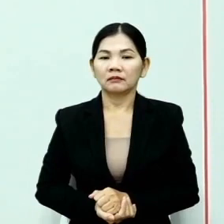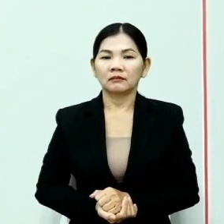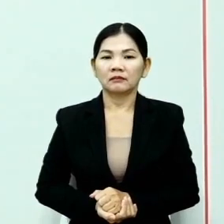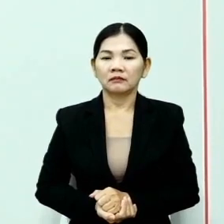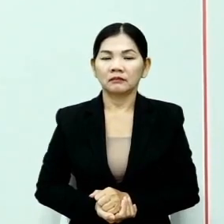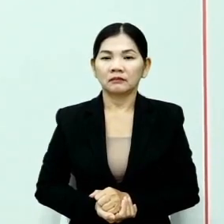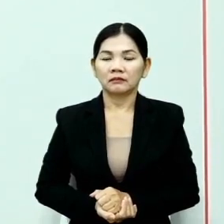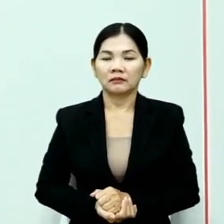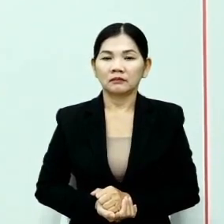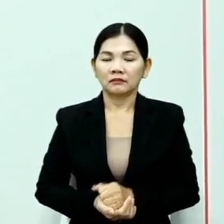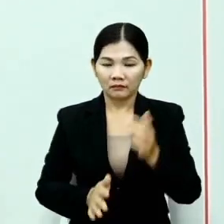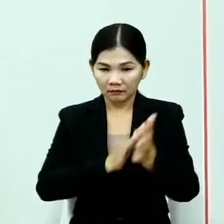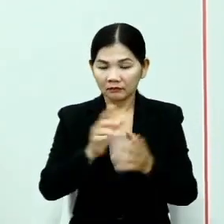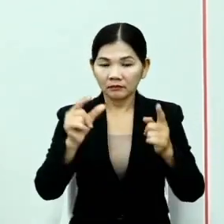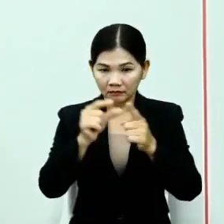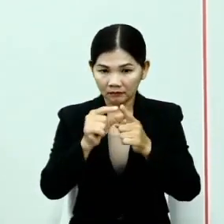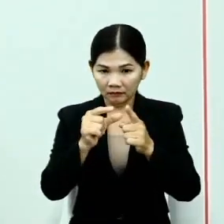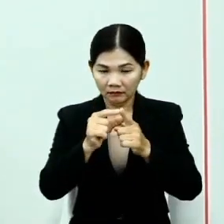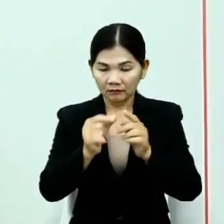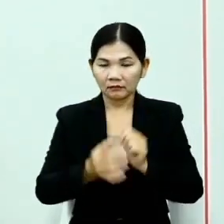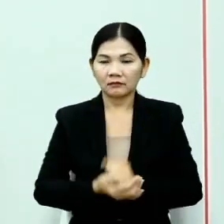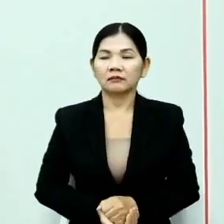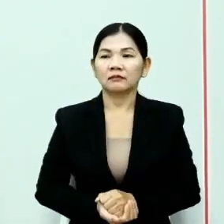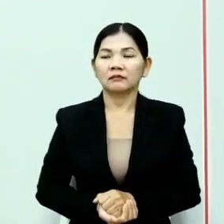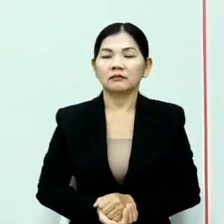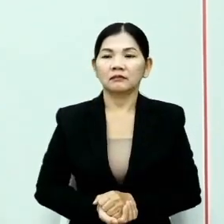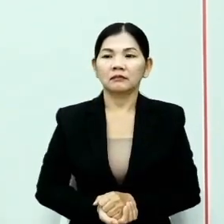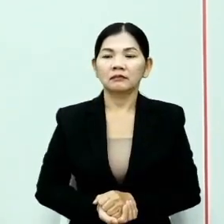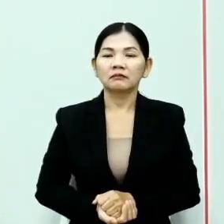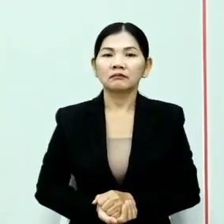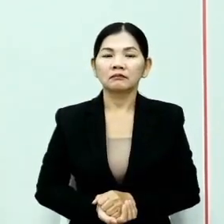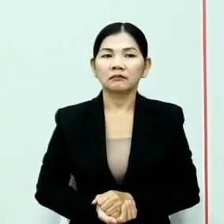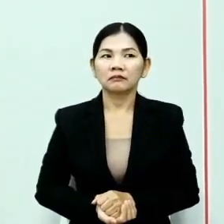ដើម្បីត្រៀមខ្លួនអានពាក្យជាមួយអ្នកគ្រូ